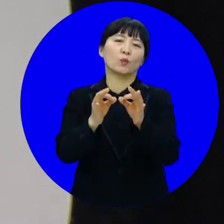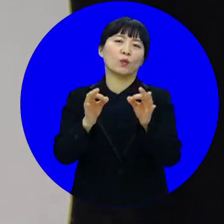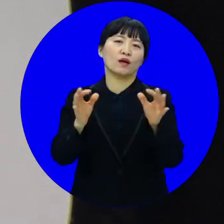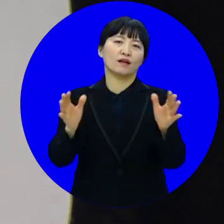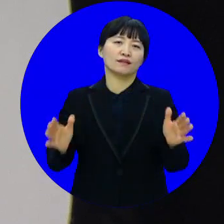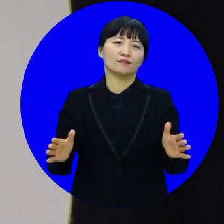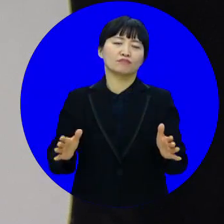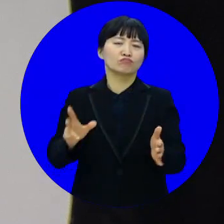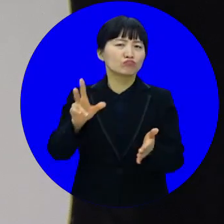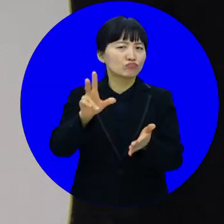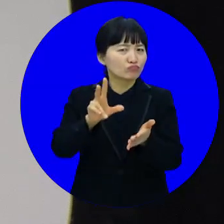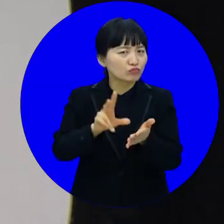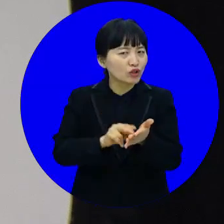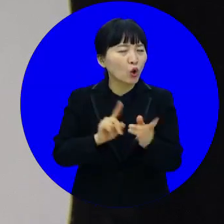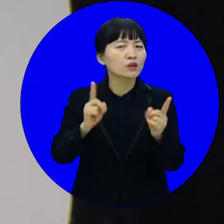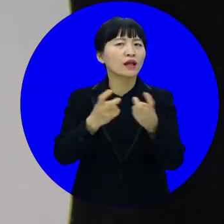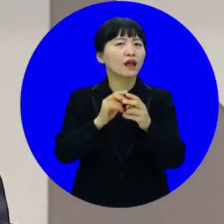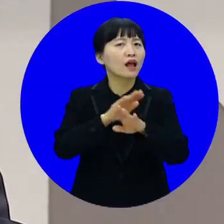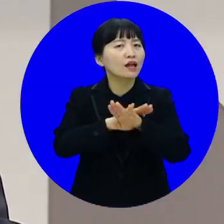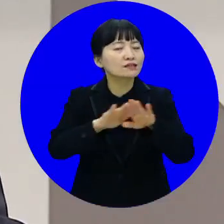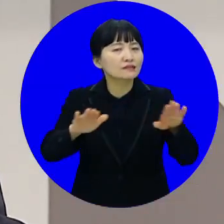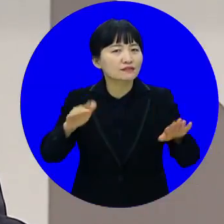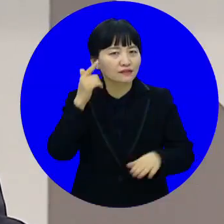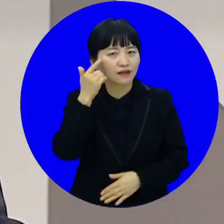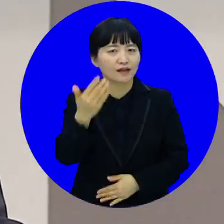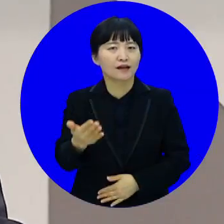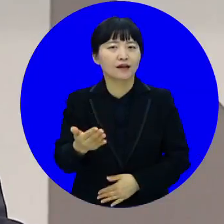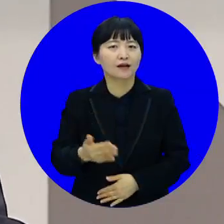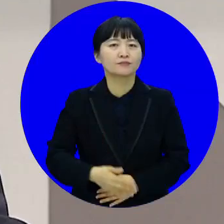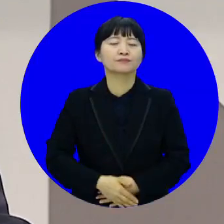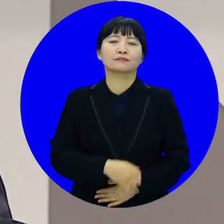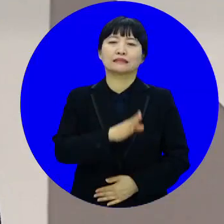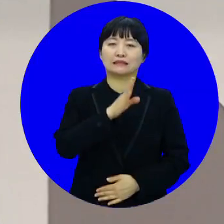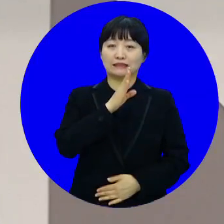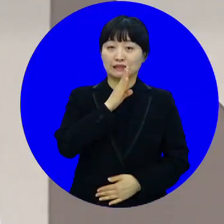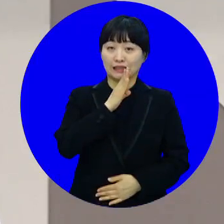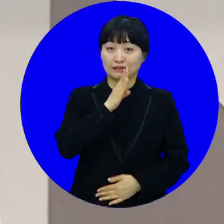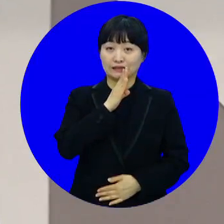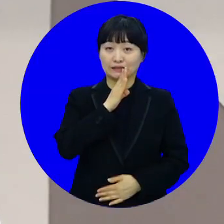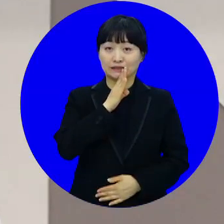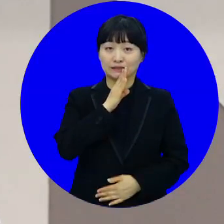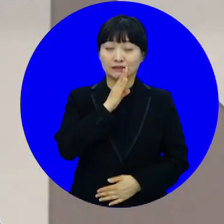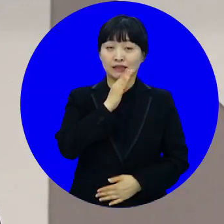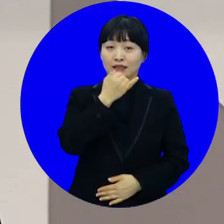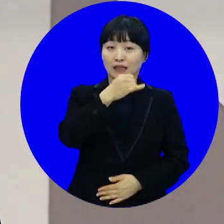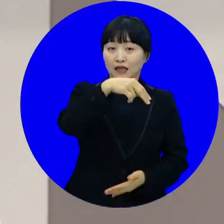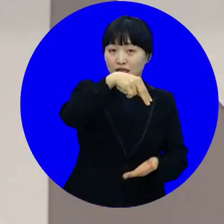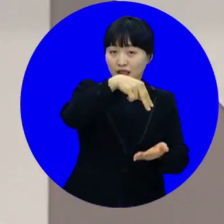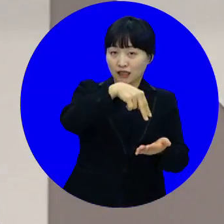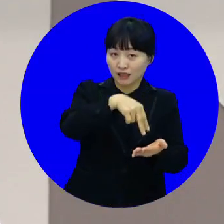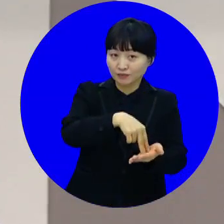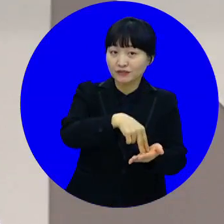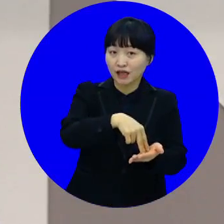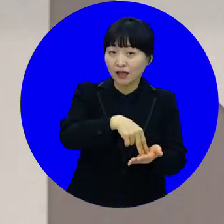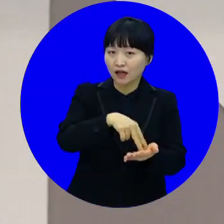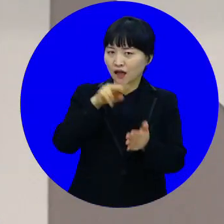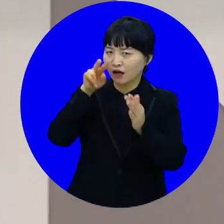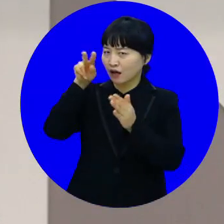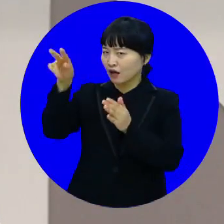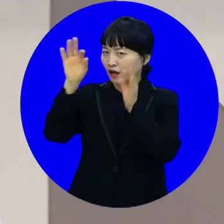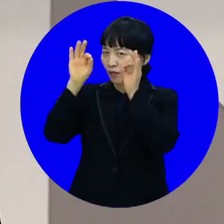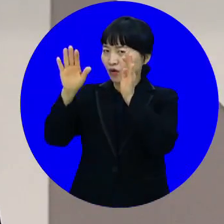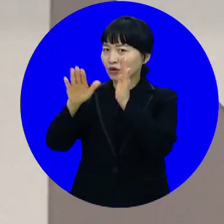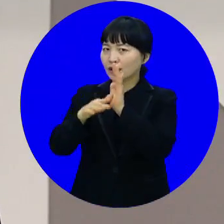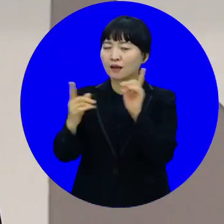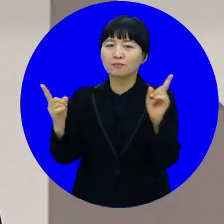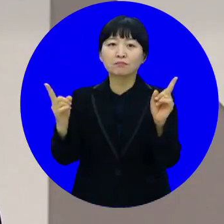문제를 어떻게 해결을 할 수가 있을까요? 사실은 조금 더 우리 미나의 입장에서 미나의 시각으로